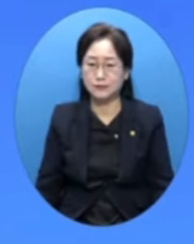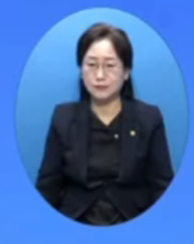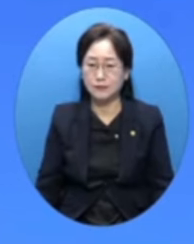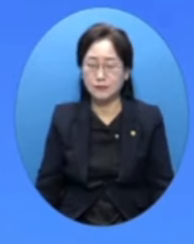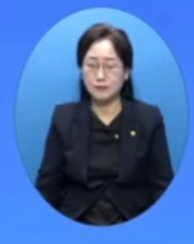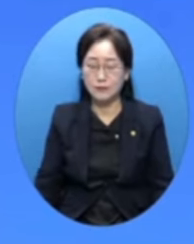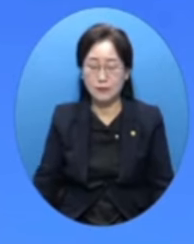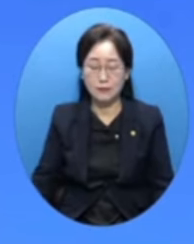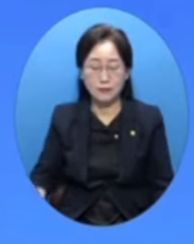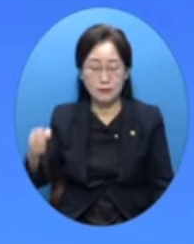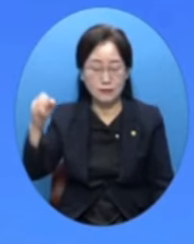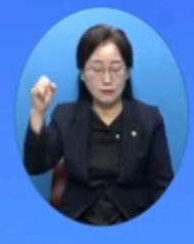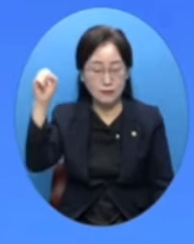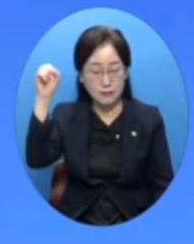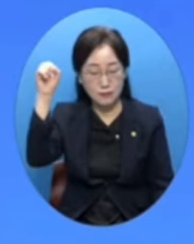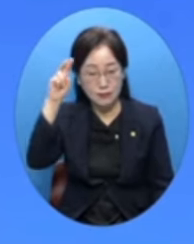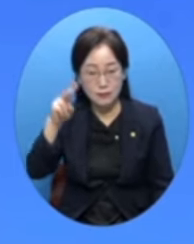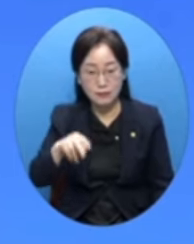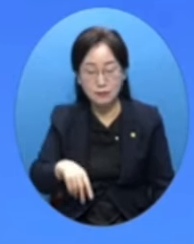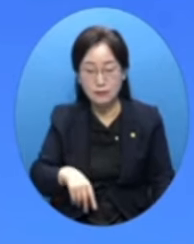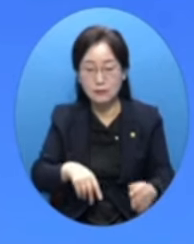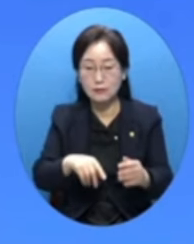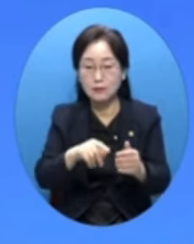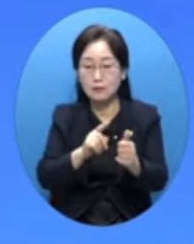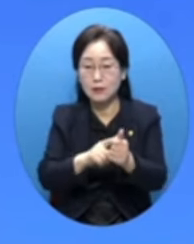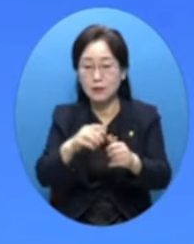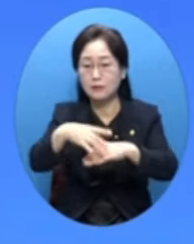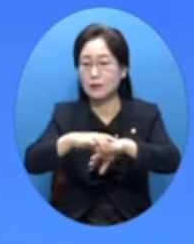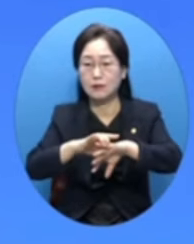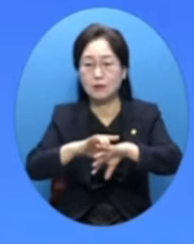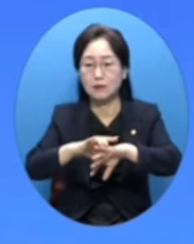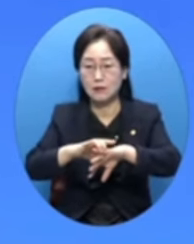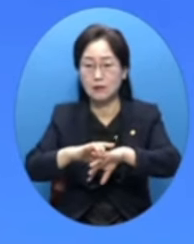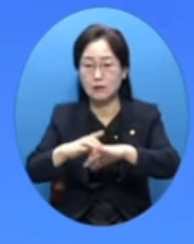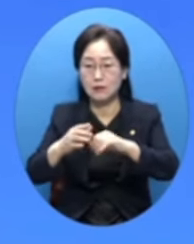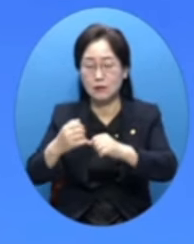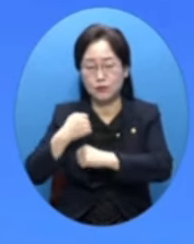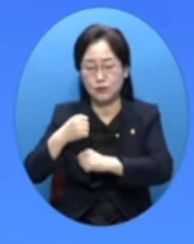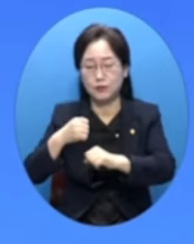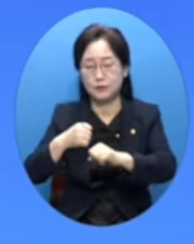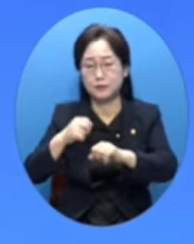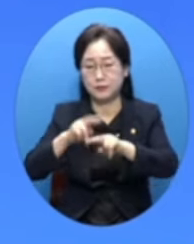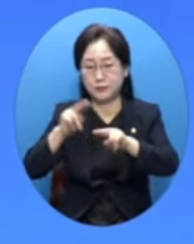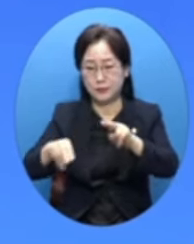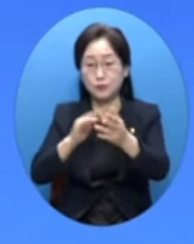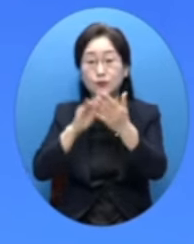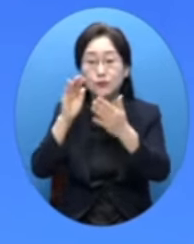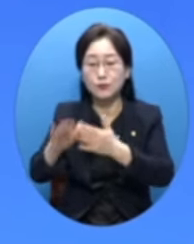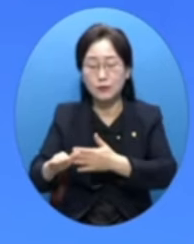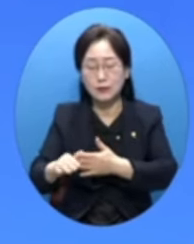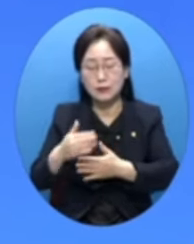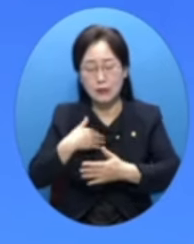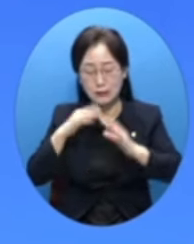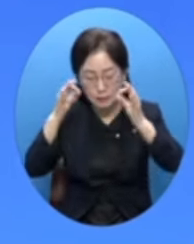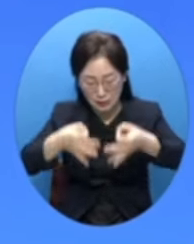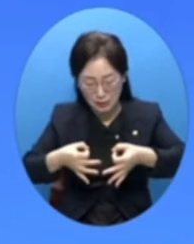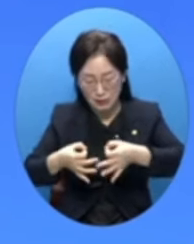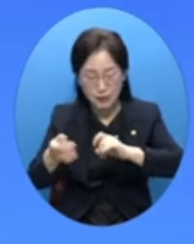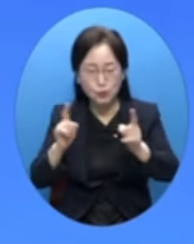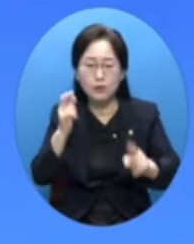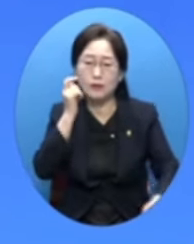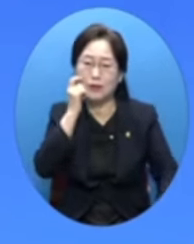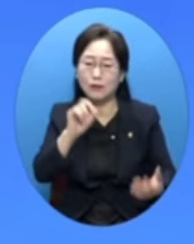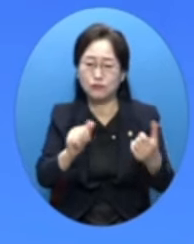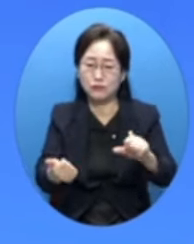한순간에 장애인이 된 그는 이제 의가사 제대하고 난 다음에 내가 이렇게 살아 못하나 죽어야